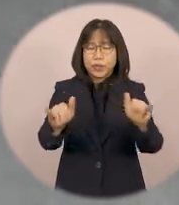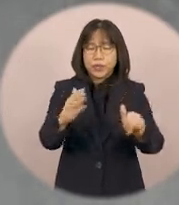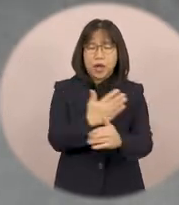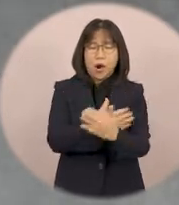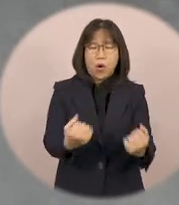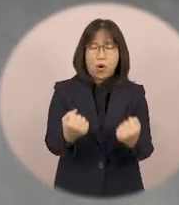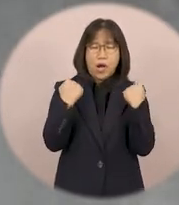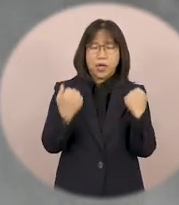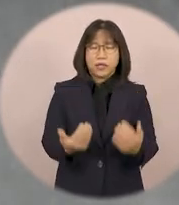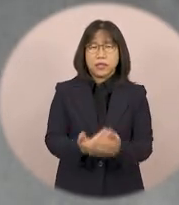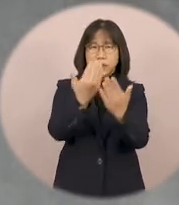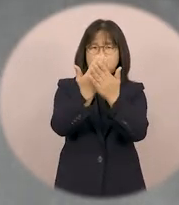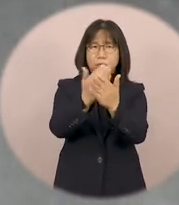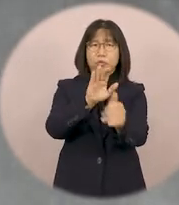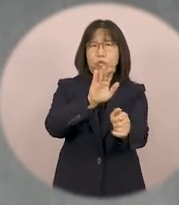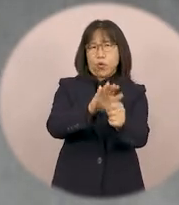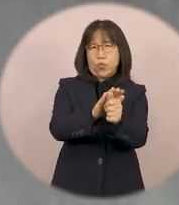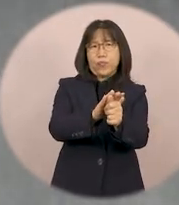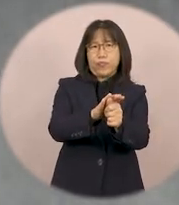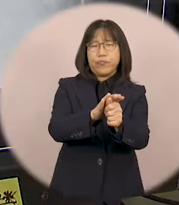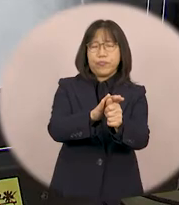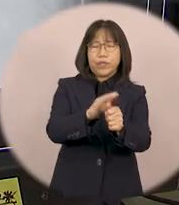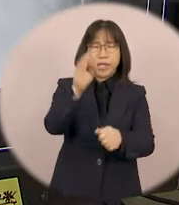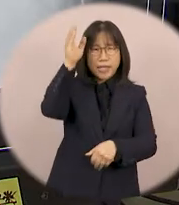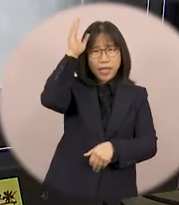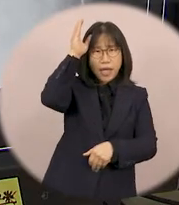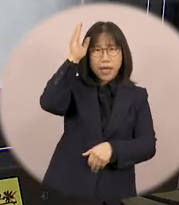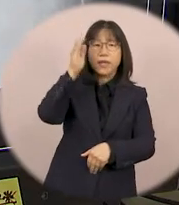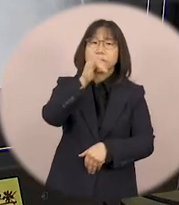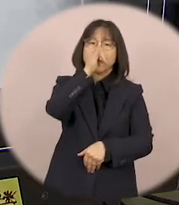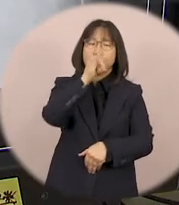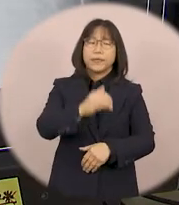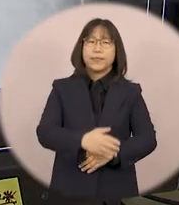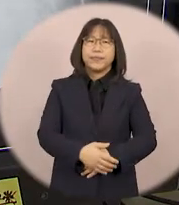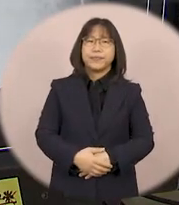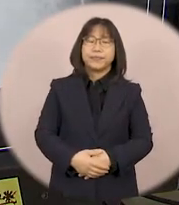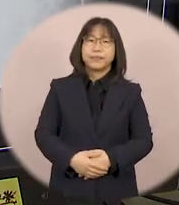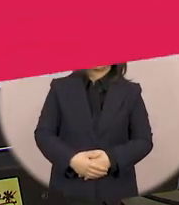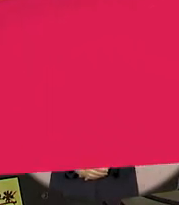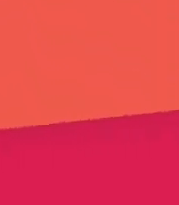구민 건강 증진에도 크게 기여할 것으로 기대하고 있습니다